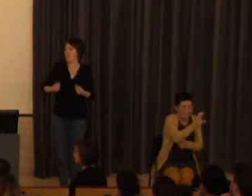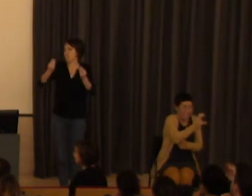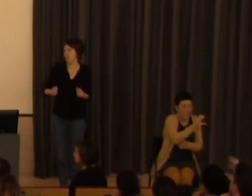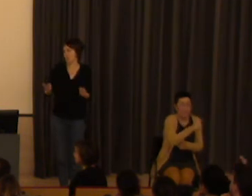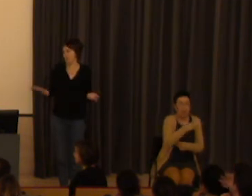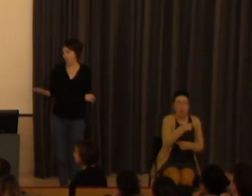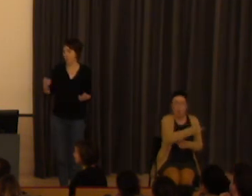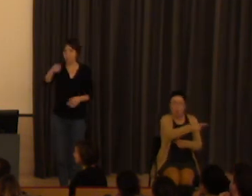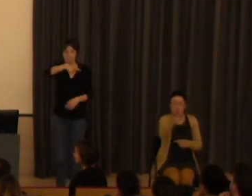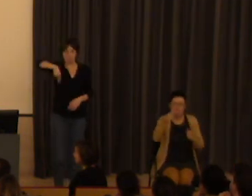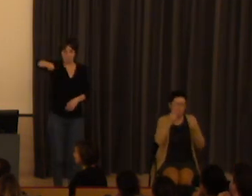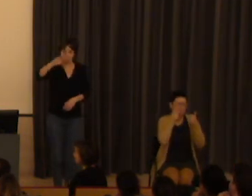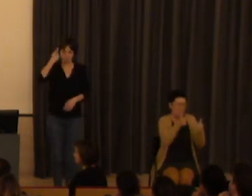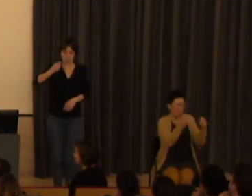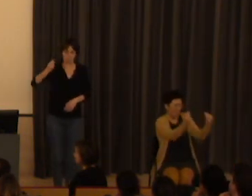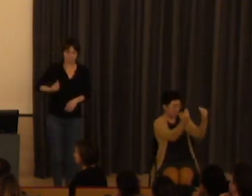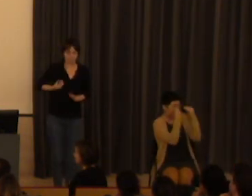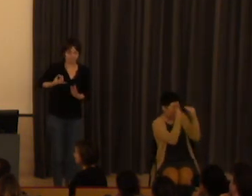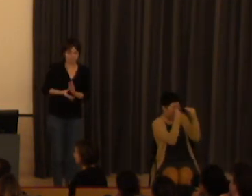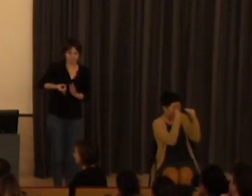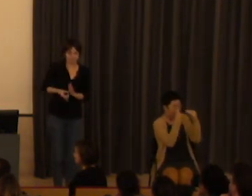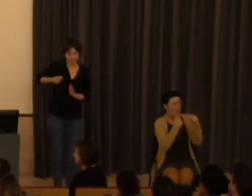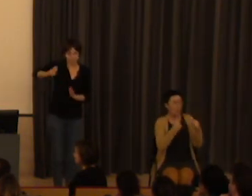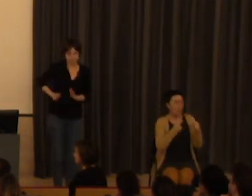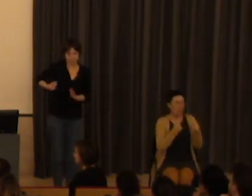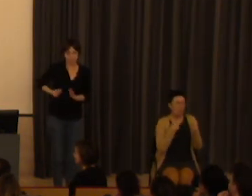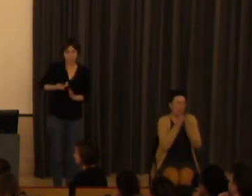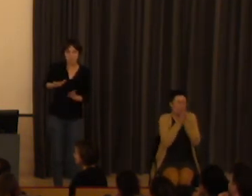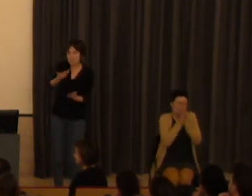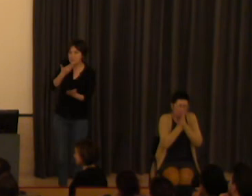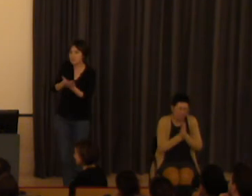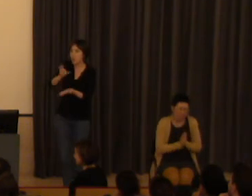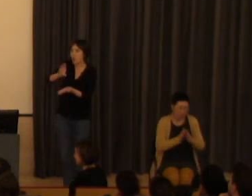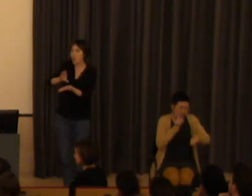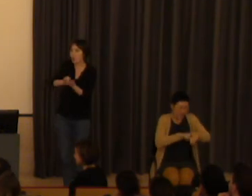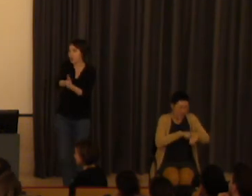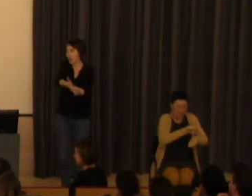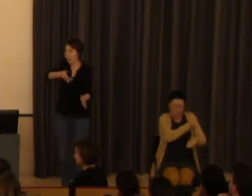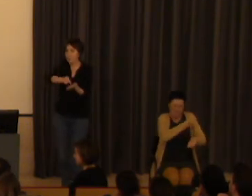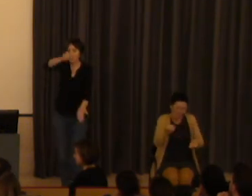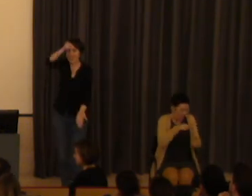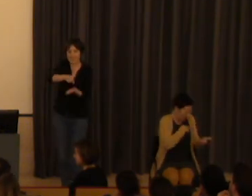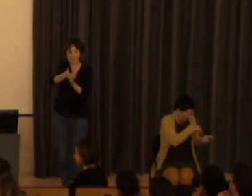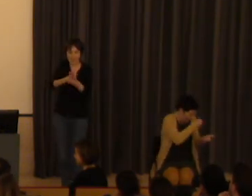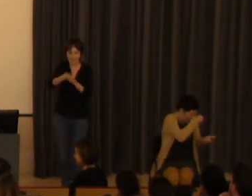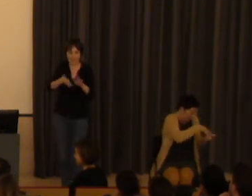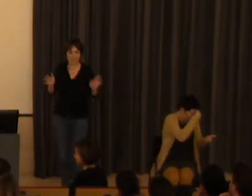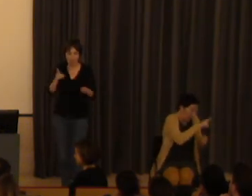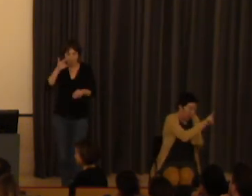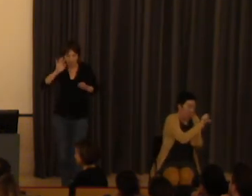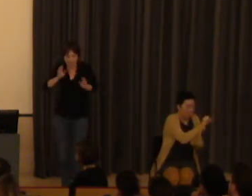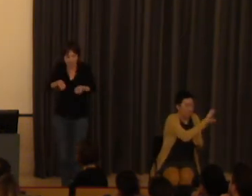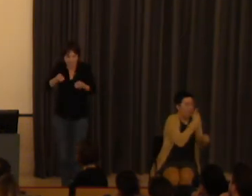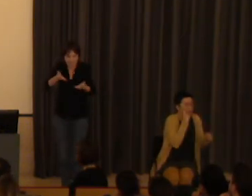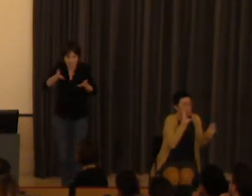ha molts bons professors, he demanat que em facin un curs intensiu de llengua de signes i a veure com sortirà